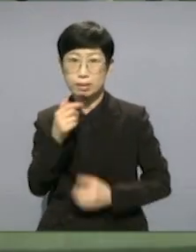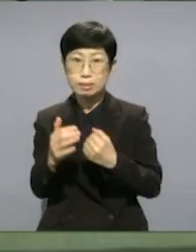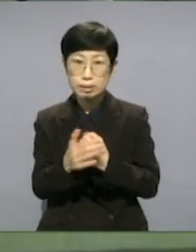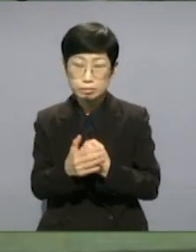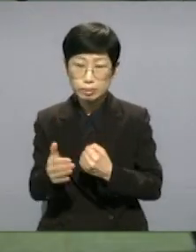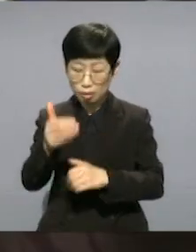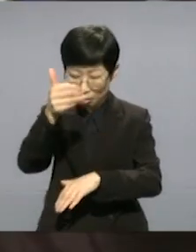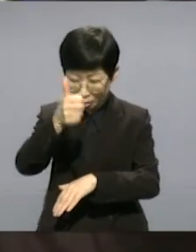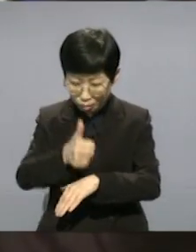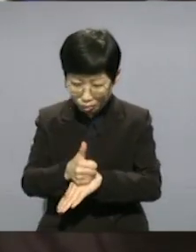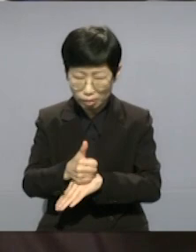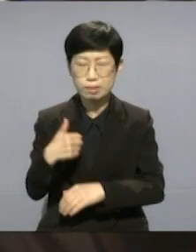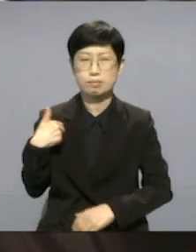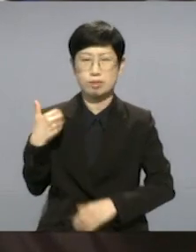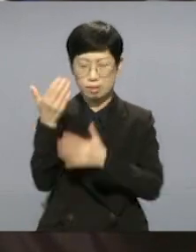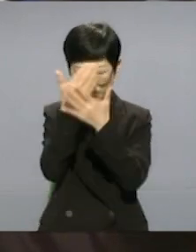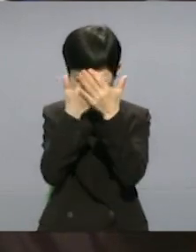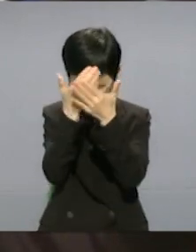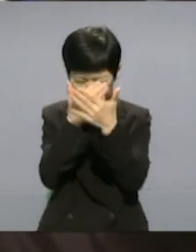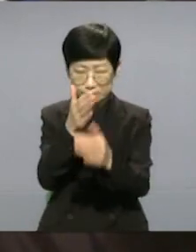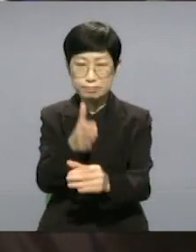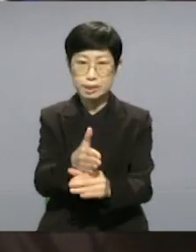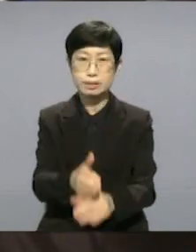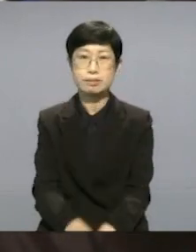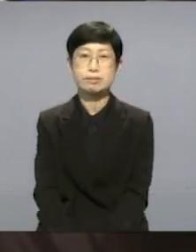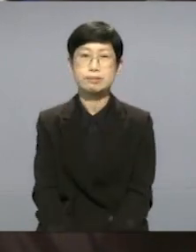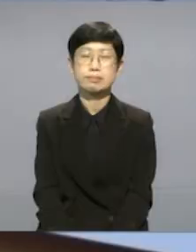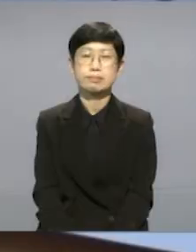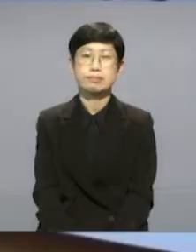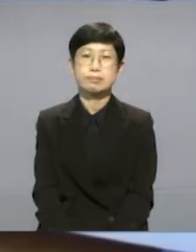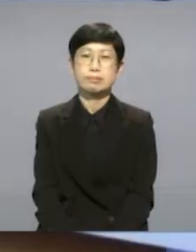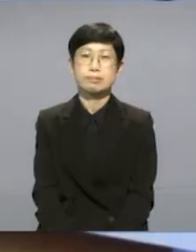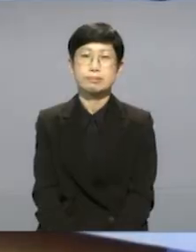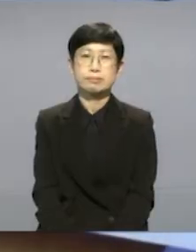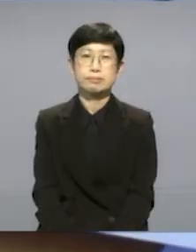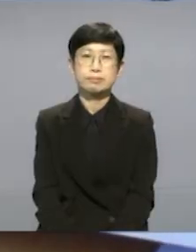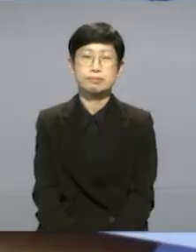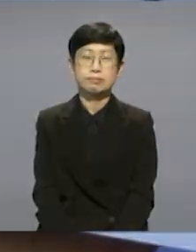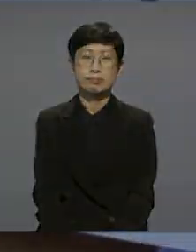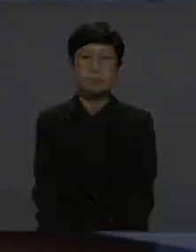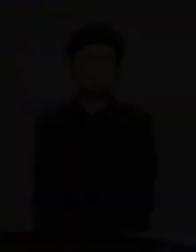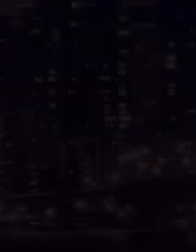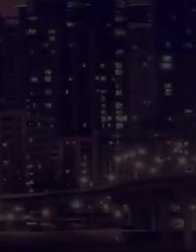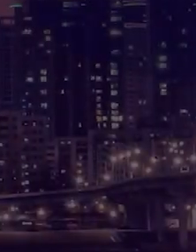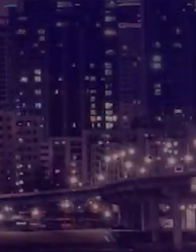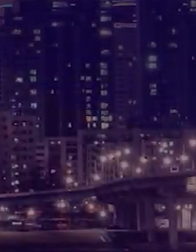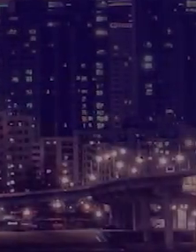긍정적인 영향을 미칠지는 미지수입니다. 월드뉴스 김준호입니다.